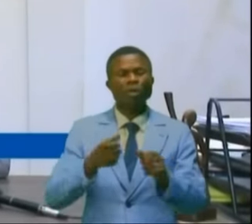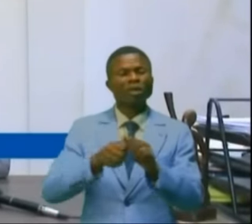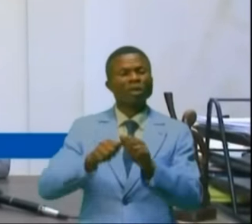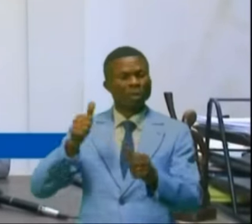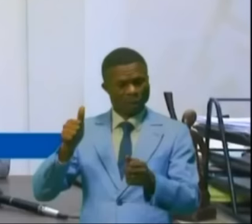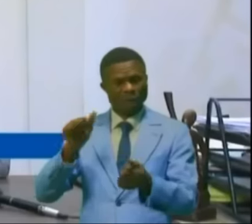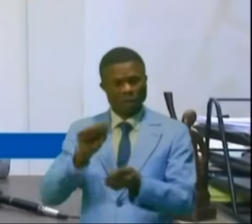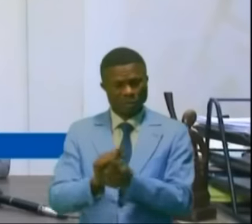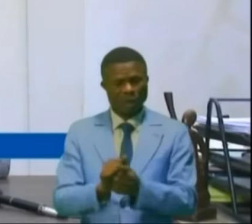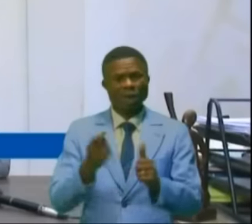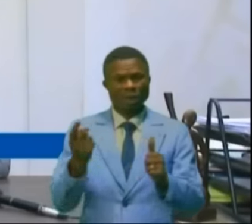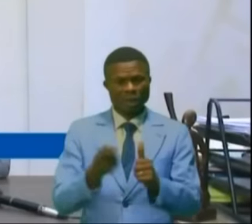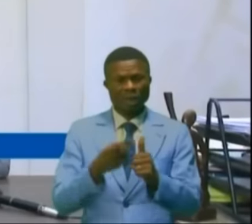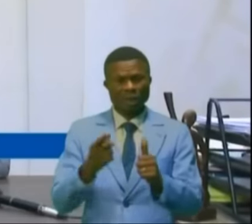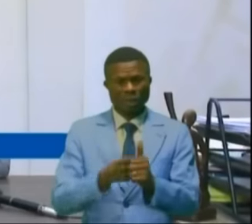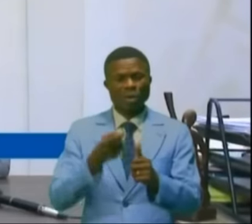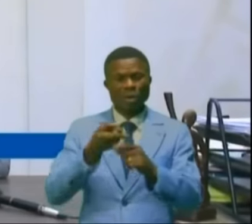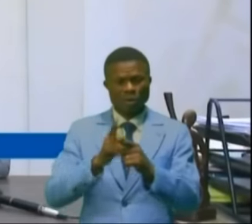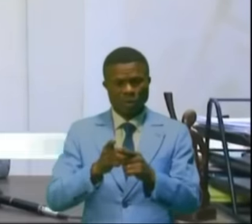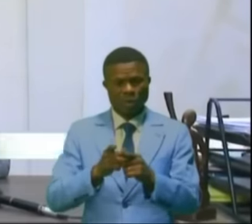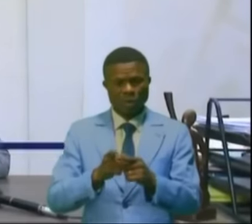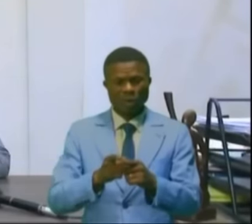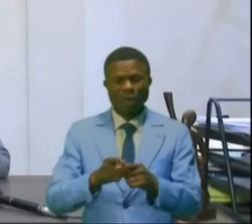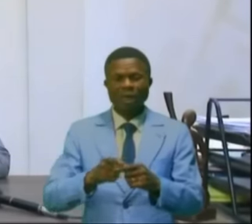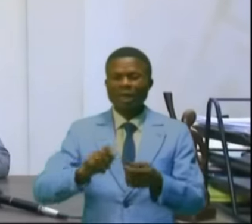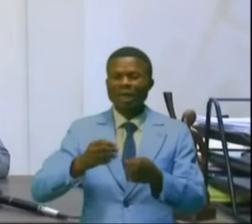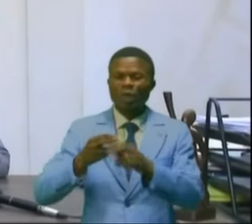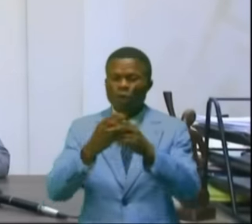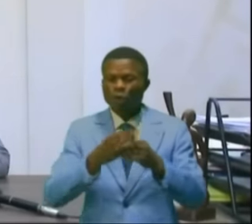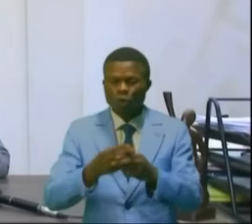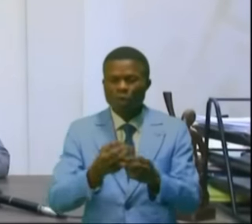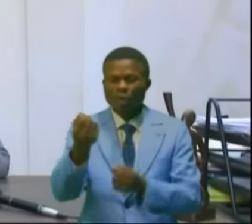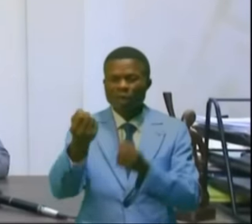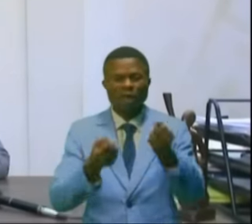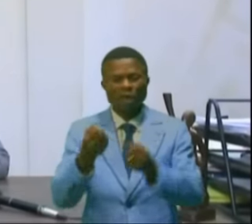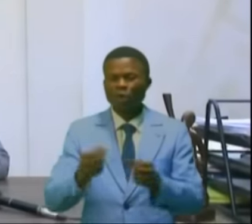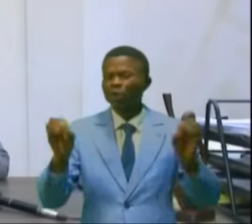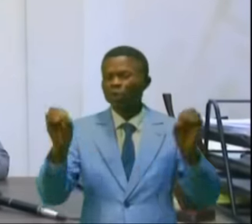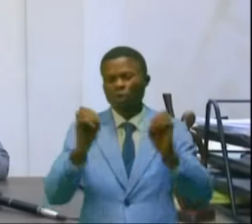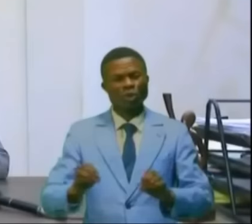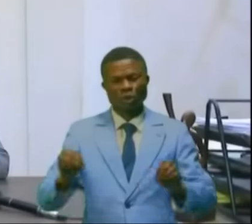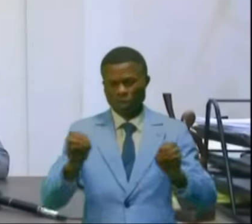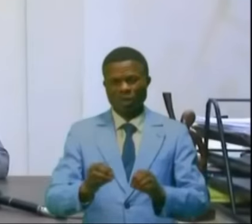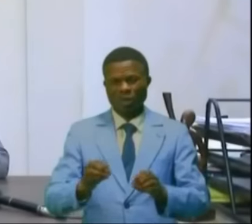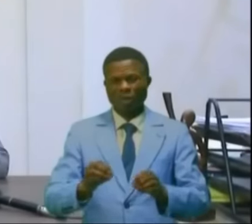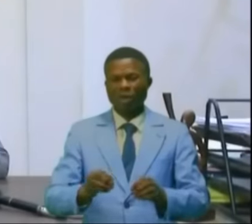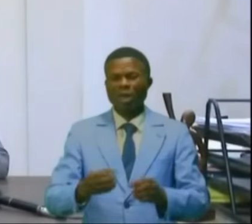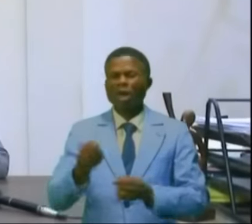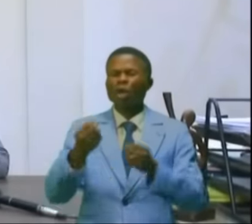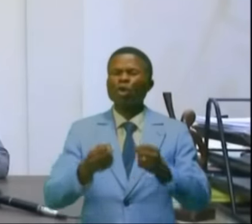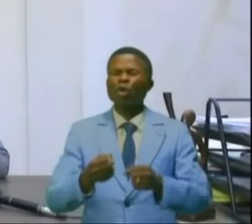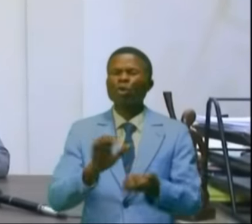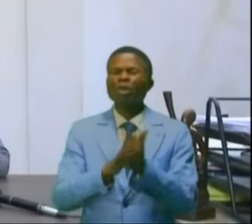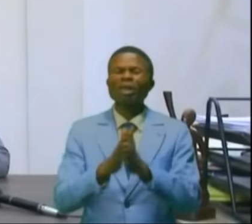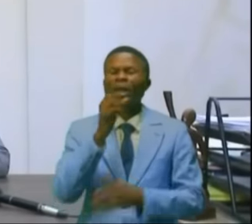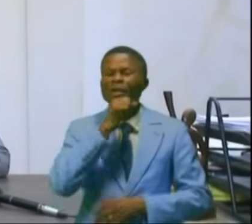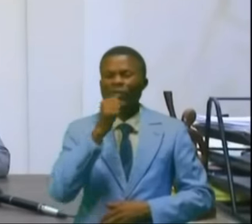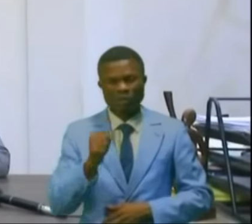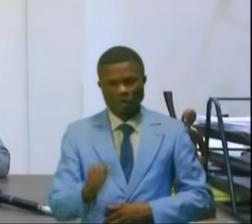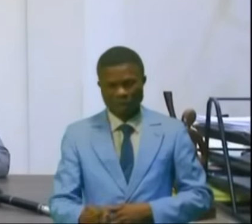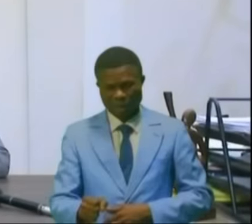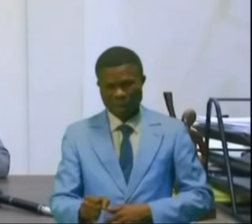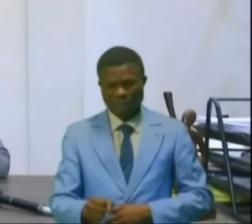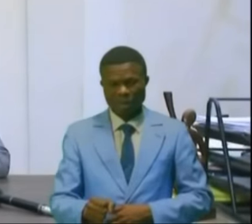est particulièrement liée à l'absence d'un contrôle technique régulier de ces véhicules dû